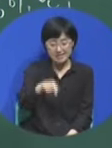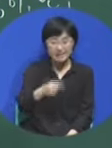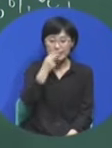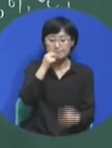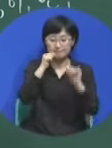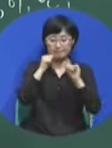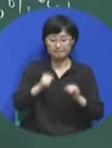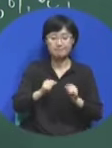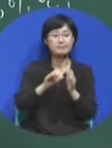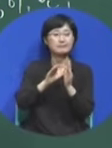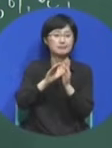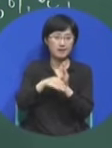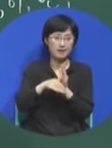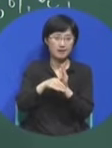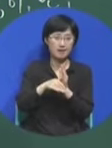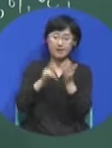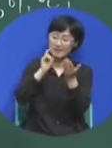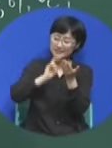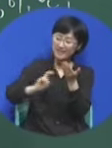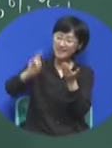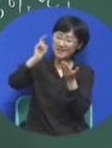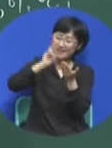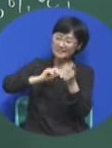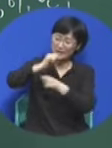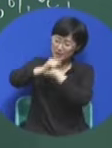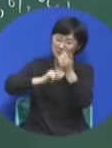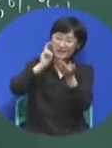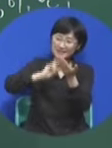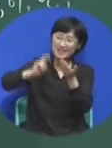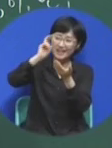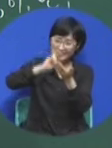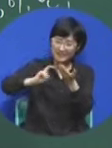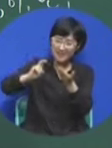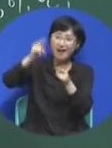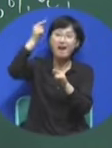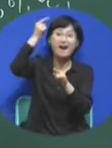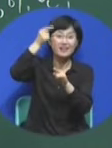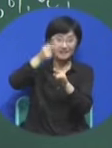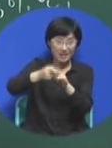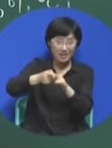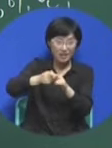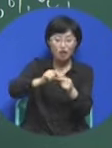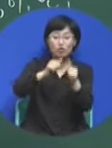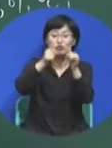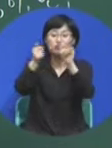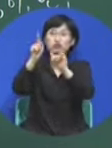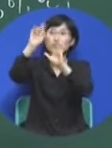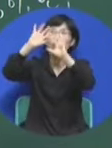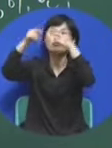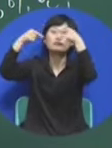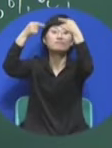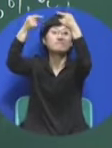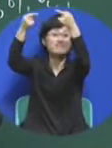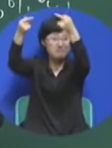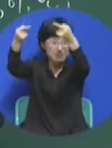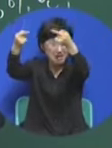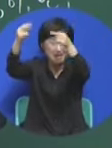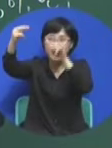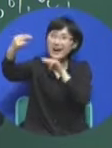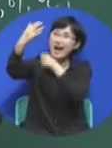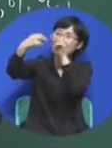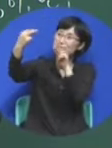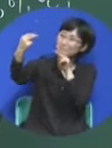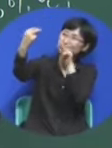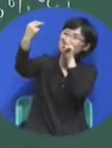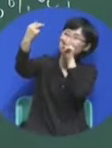마음껏 찬양하다가 하나님 나라에 가서도 그 하나님의 면전에서 그 하나님께만 찬양을 드리는